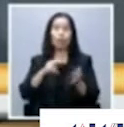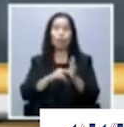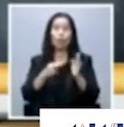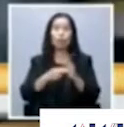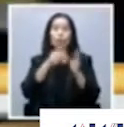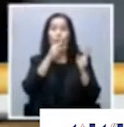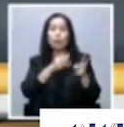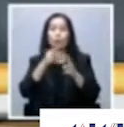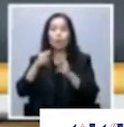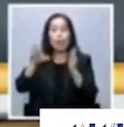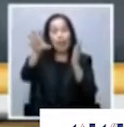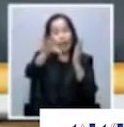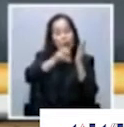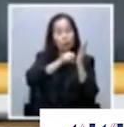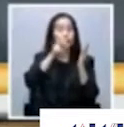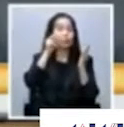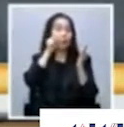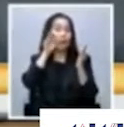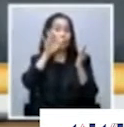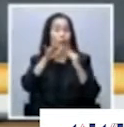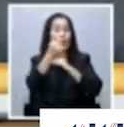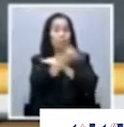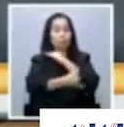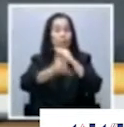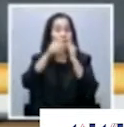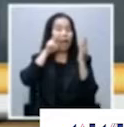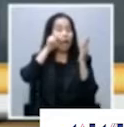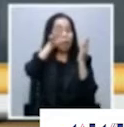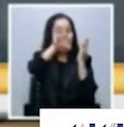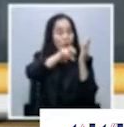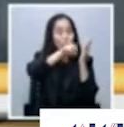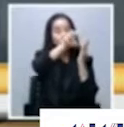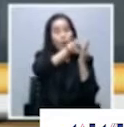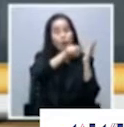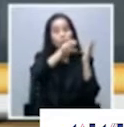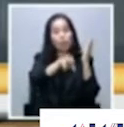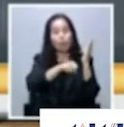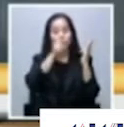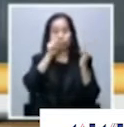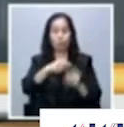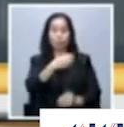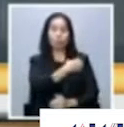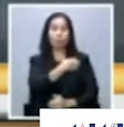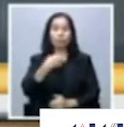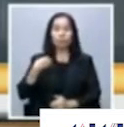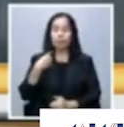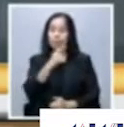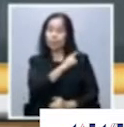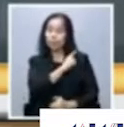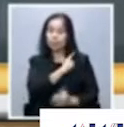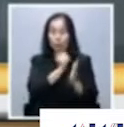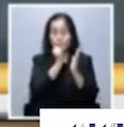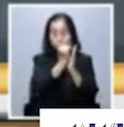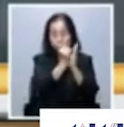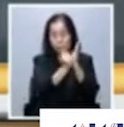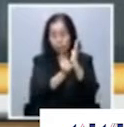ำมาจากต่างประเทศหรือนอกประเทศจะต้องใช้ทูตหรือใช้กระทรวงต่างประเทศเป็นตั